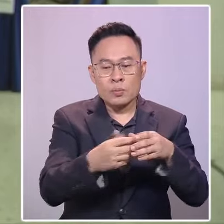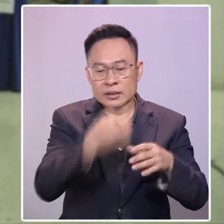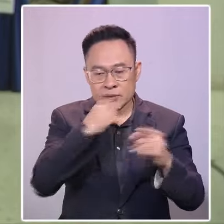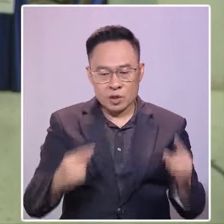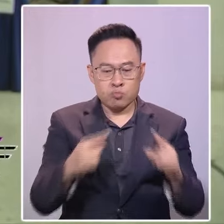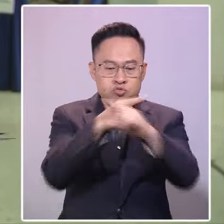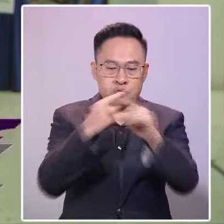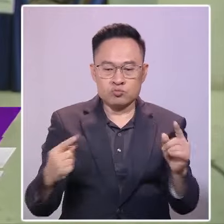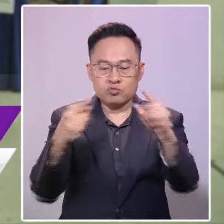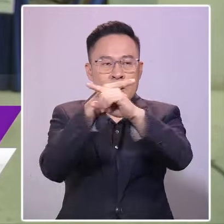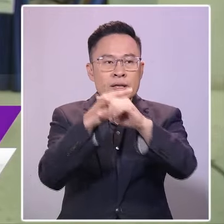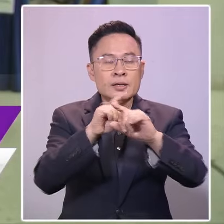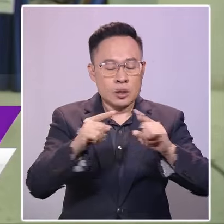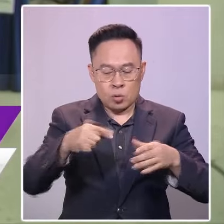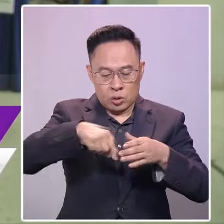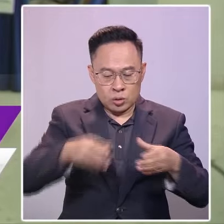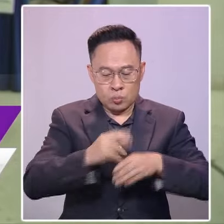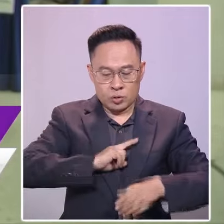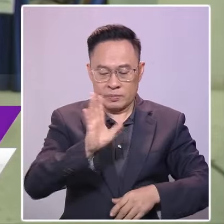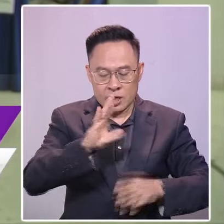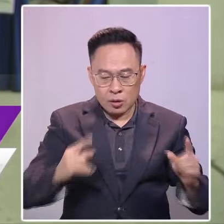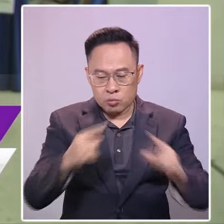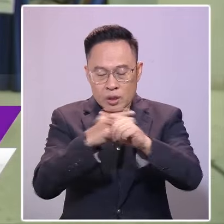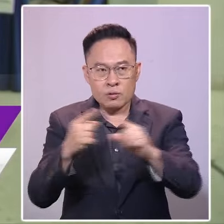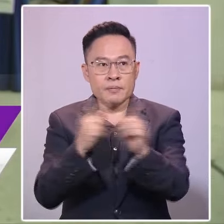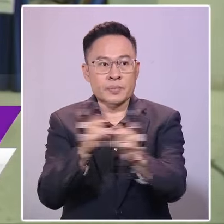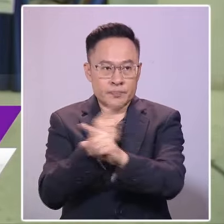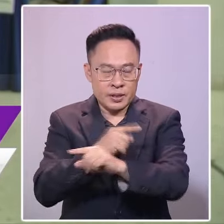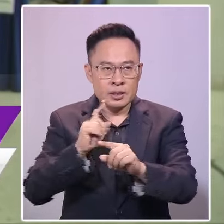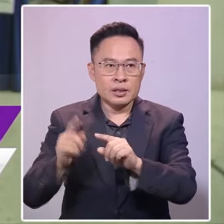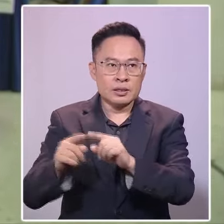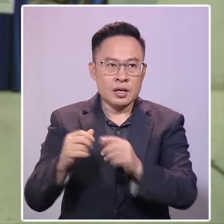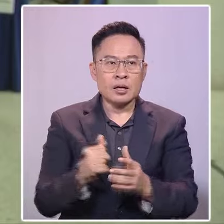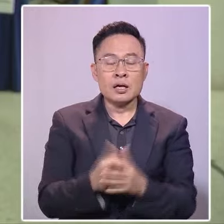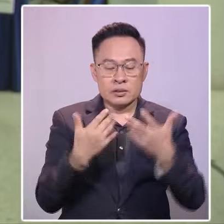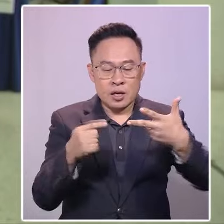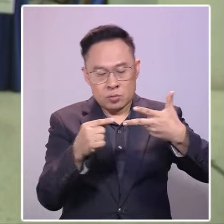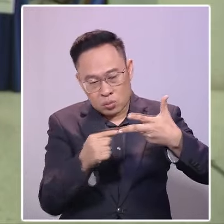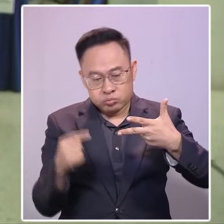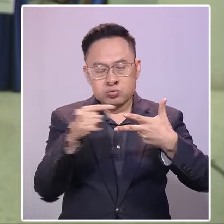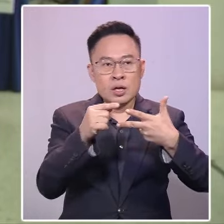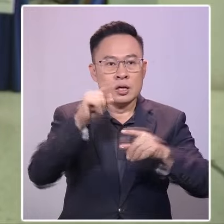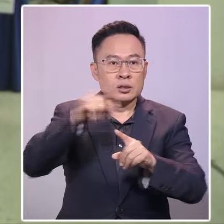ะเลือก3คนที่เป็นตัวแทนของอำเภอหาดใหญ่ได้แล้วจะไปเลือกต่อกันในวันที่16มิถุนายน